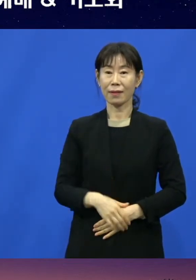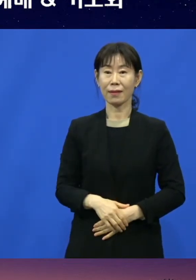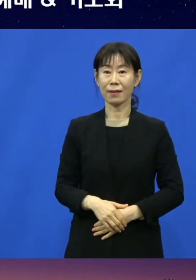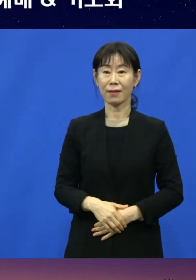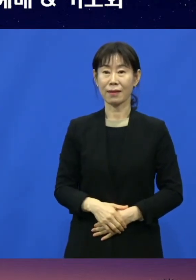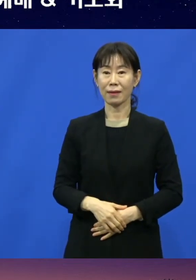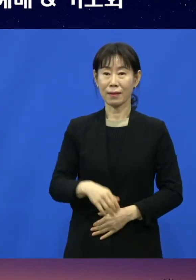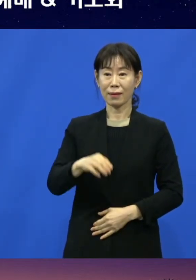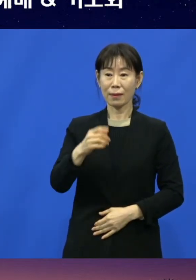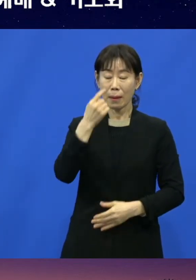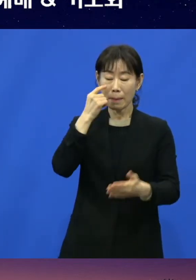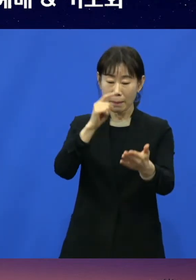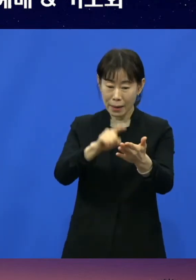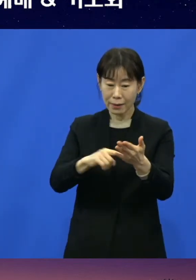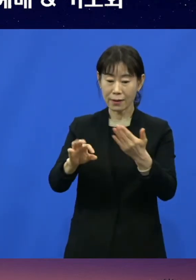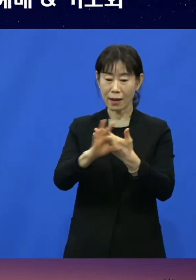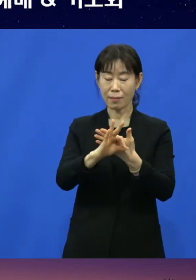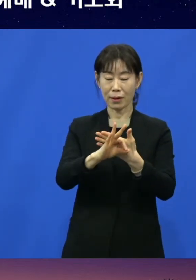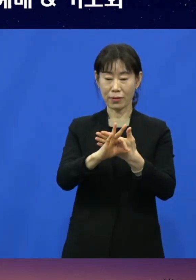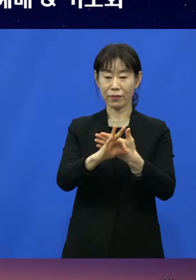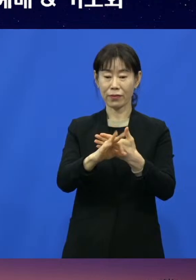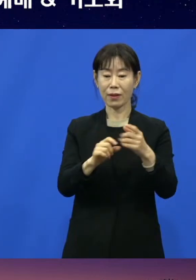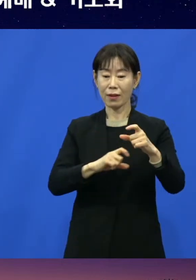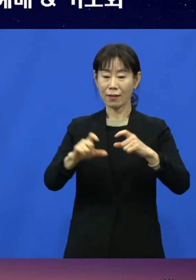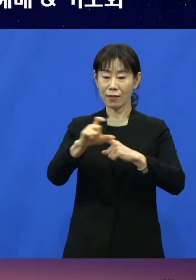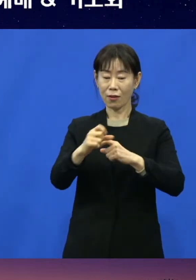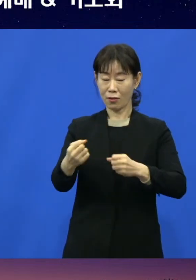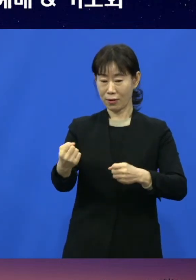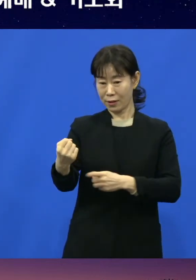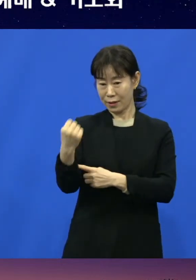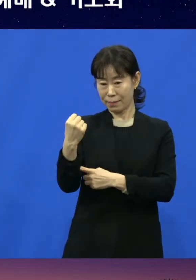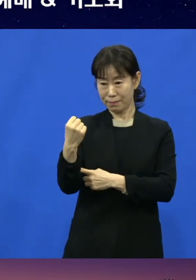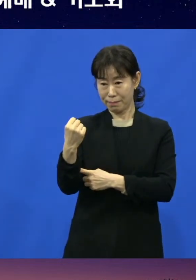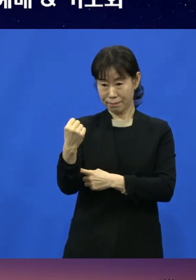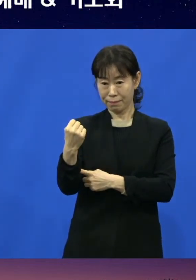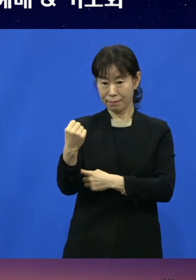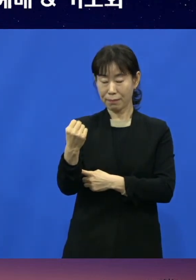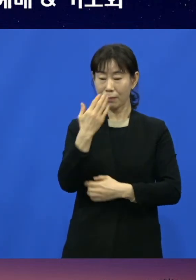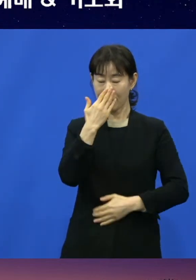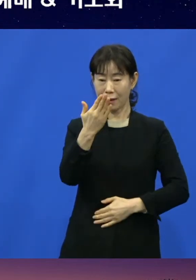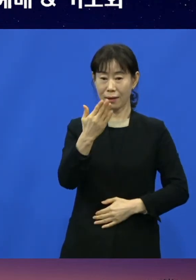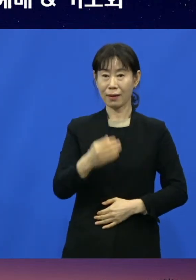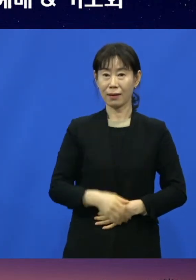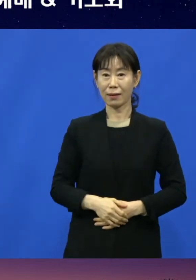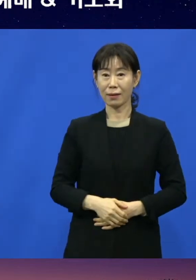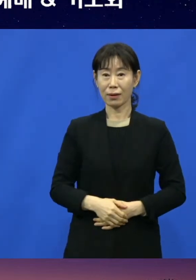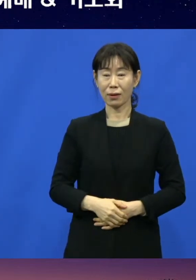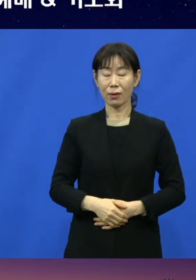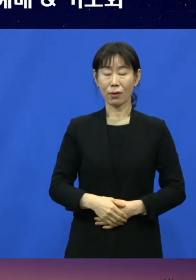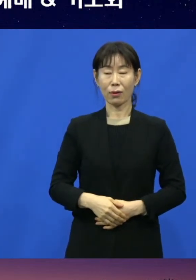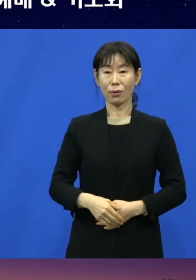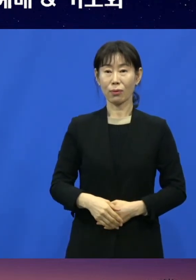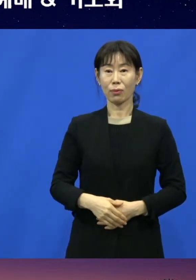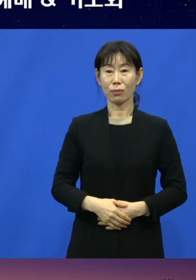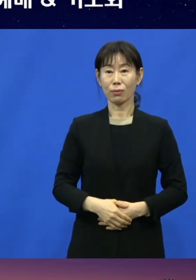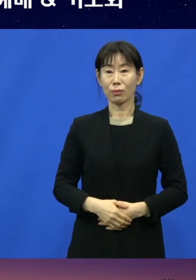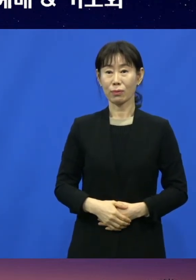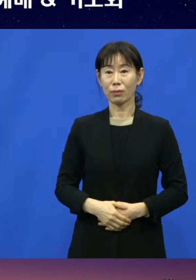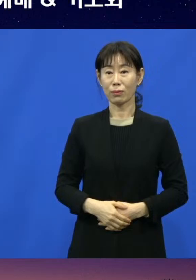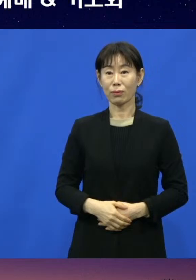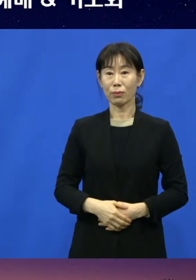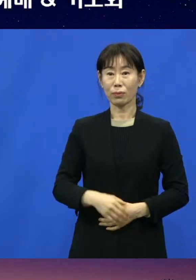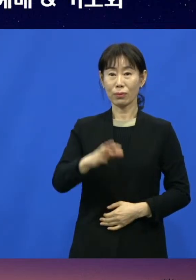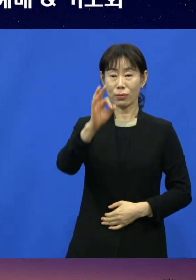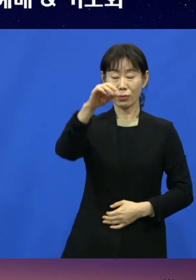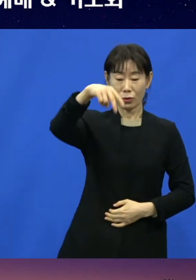삶을 살게 되는 거예요. 발견하다, 이 말이 여러분 우리가 유명한 유레카죠. 유레카. 이게 이제 그릭